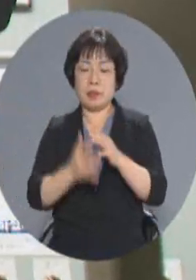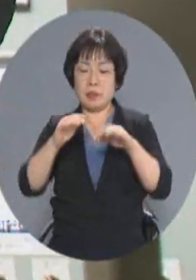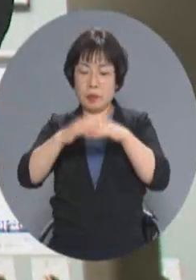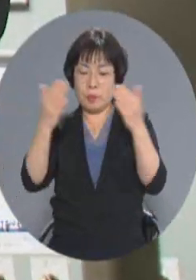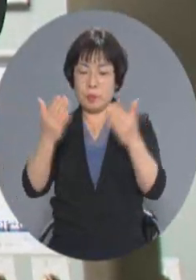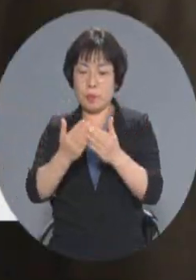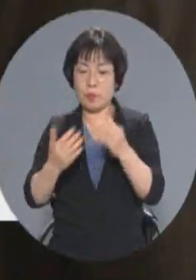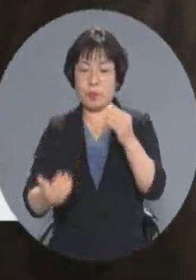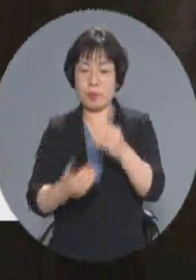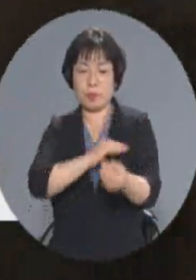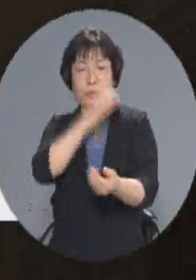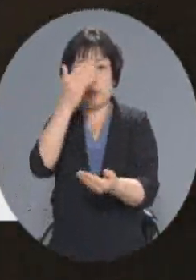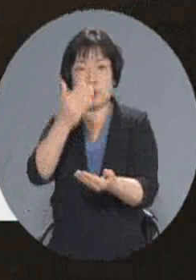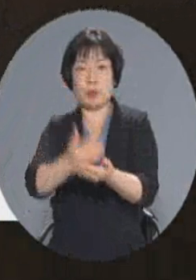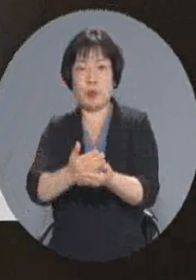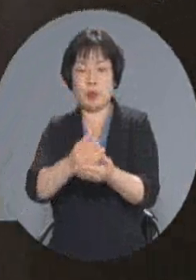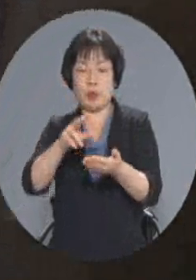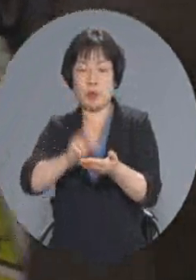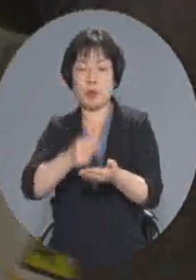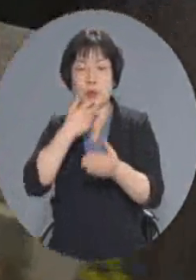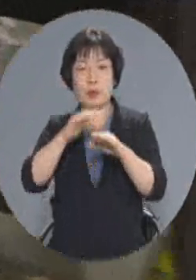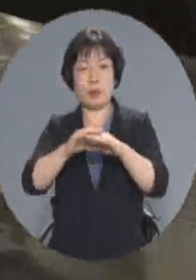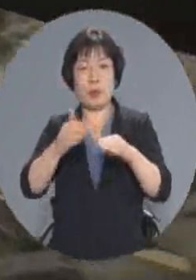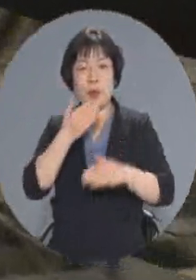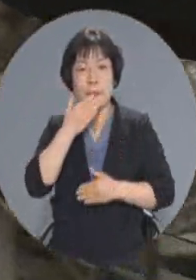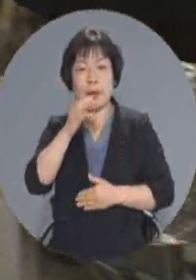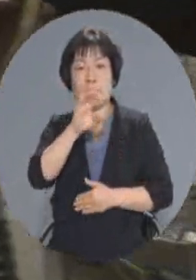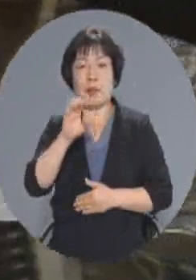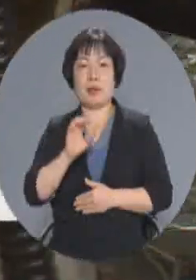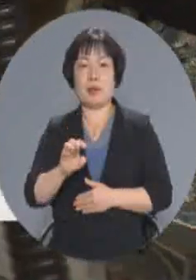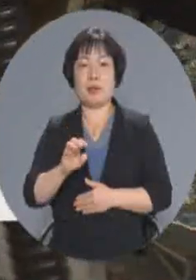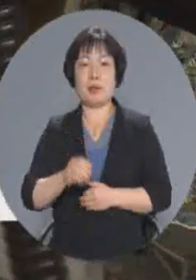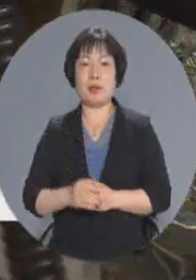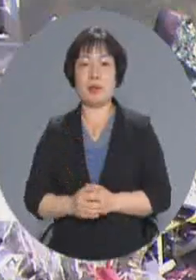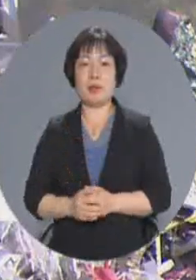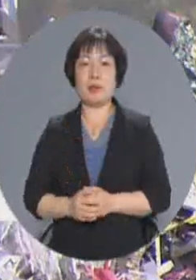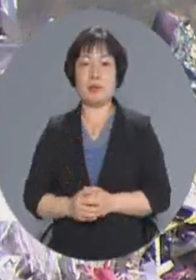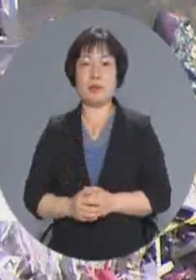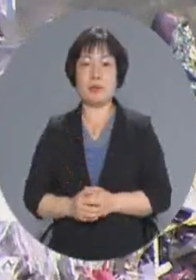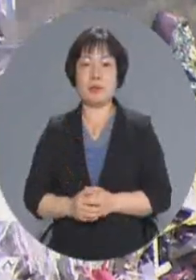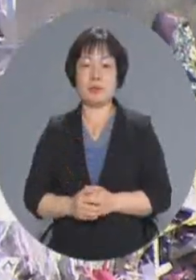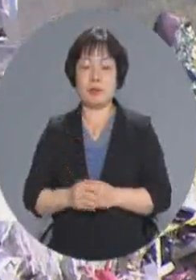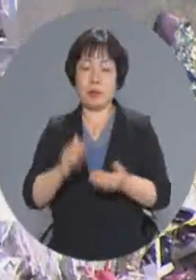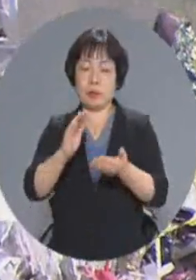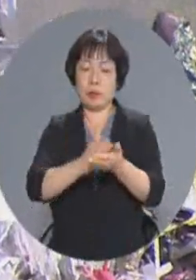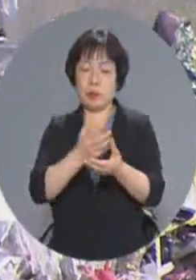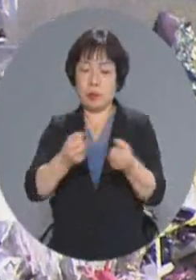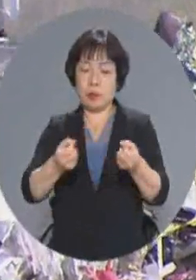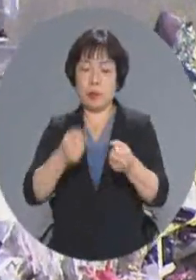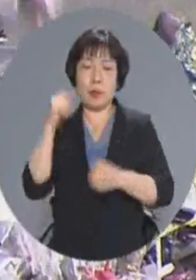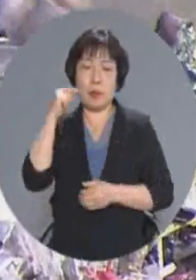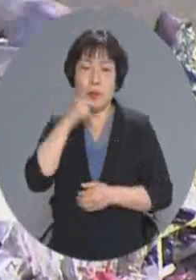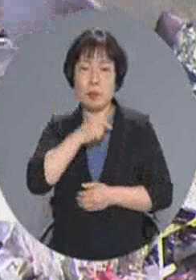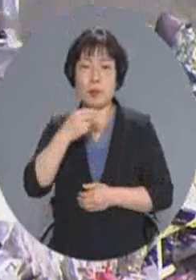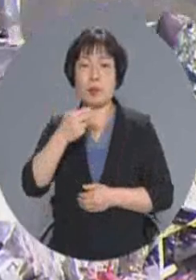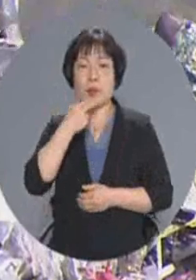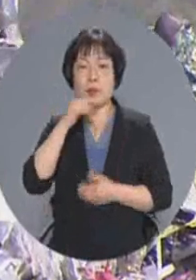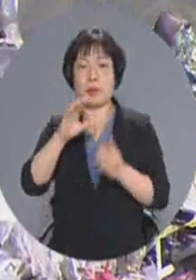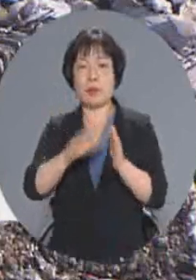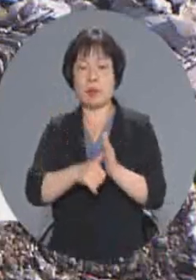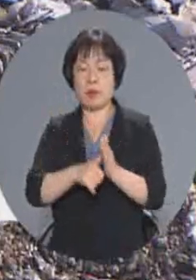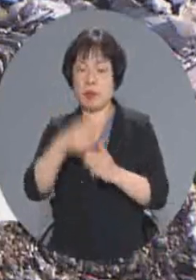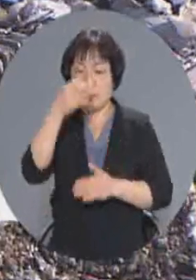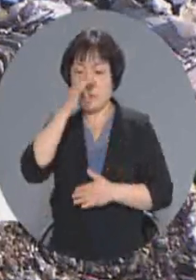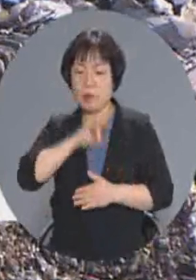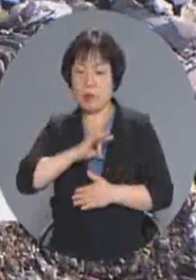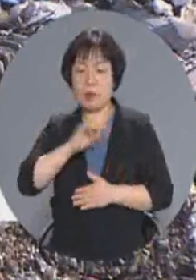전체에서 발생하는 쓰레기를 차질 없이 처리할 수 있을지도 미지수입니다. 또 분리수거가 철저하게 이루어지지 않을 경우